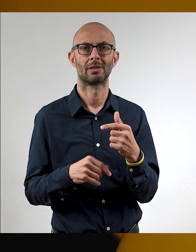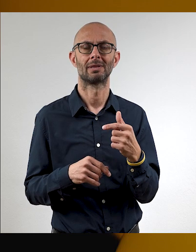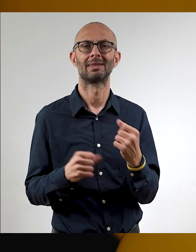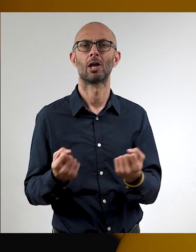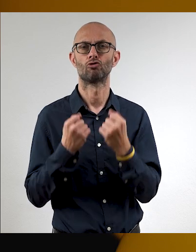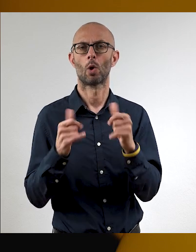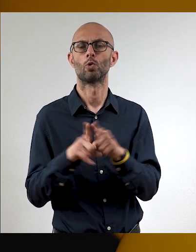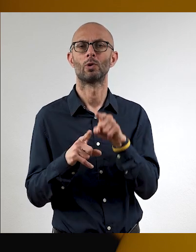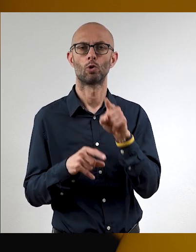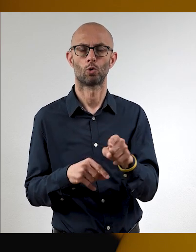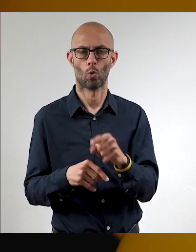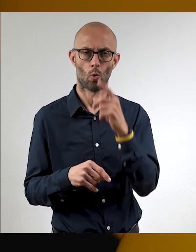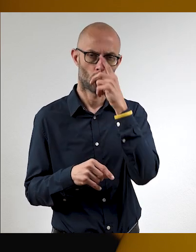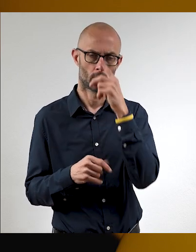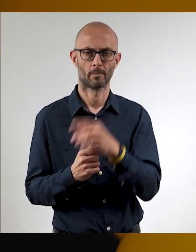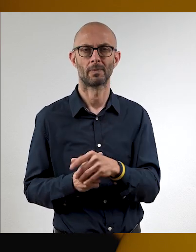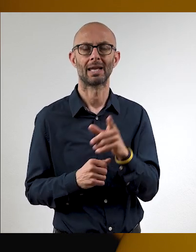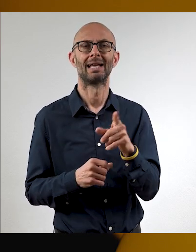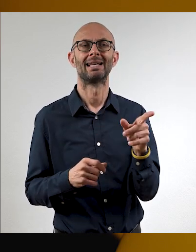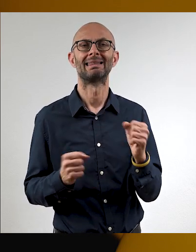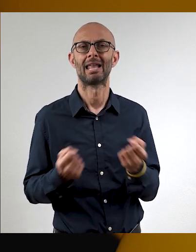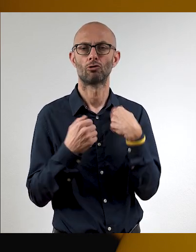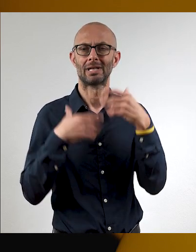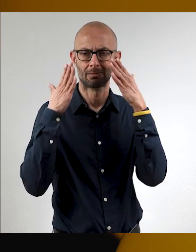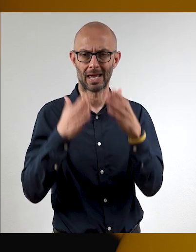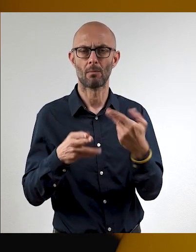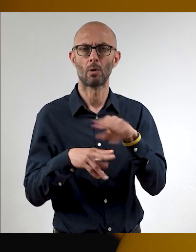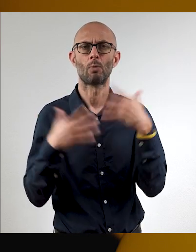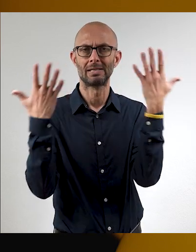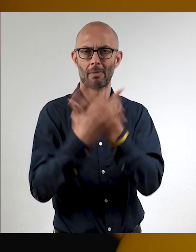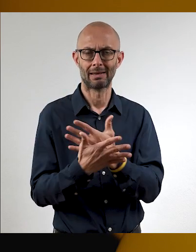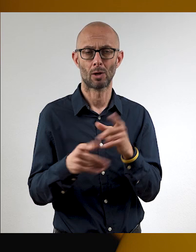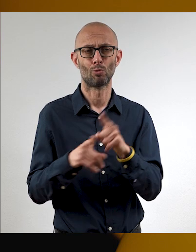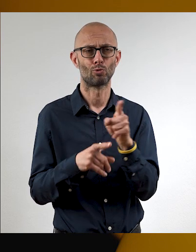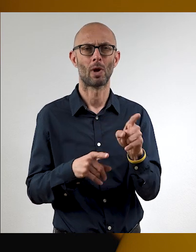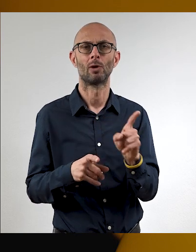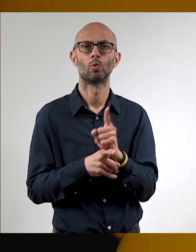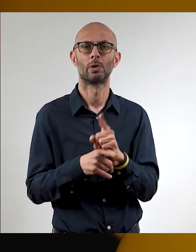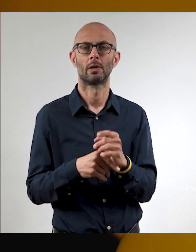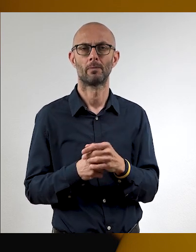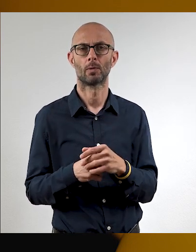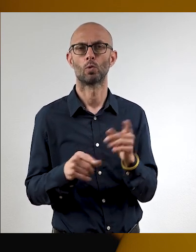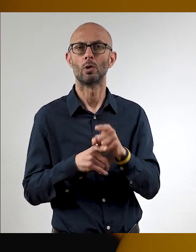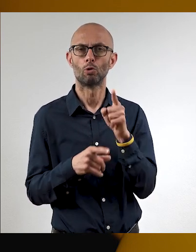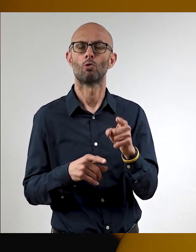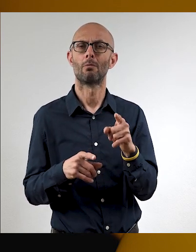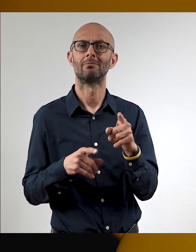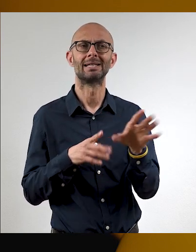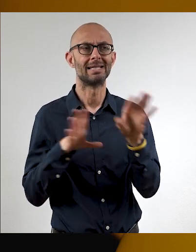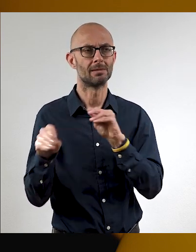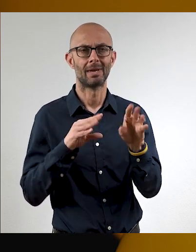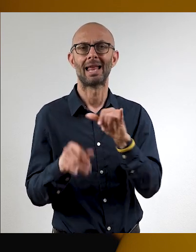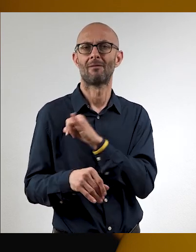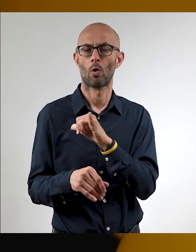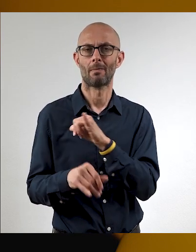eden od težav je tudi to, da se teže zberemo, smo bolj zmedeni. Skratka, tukaj je tudi to, zbrati te